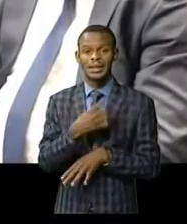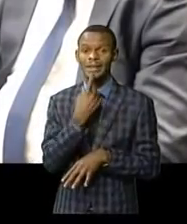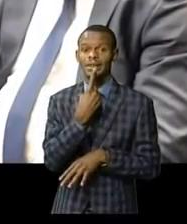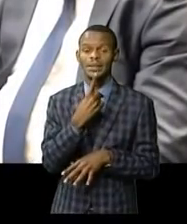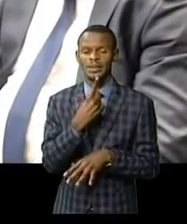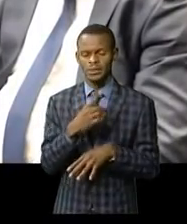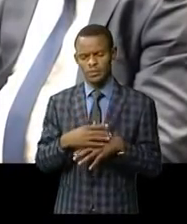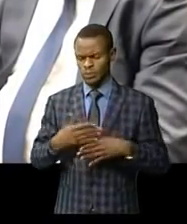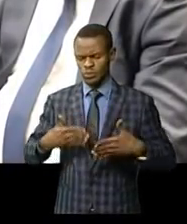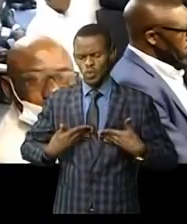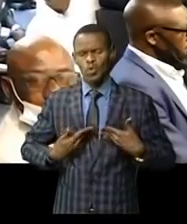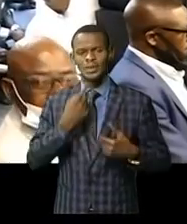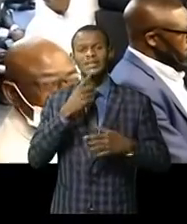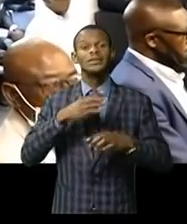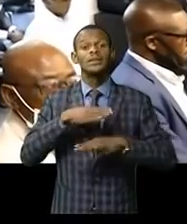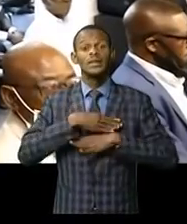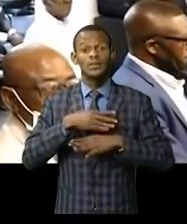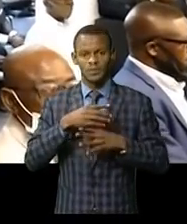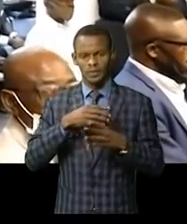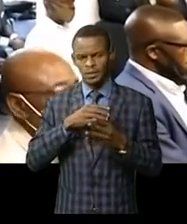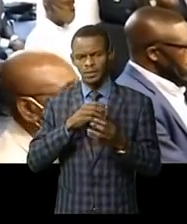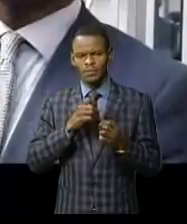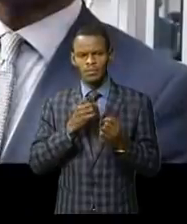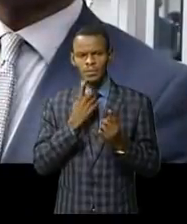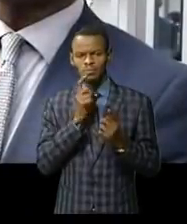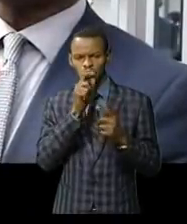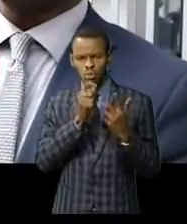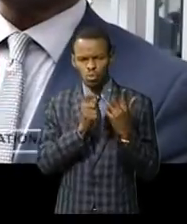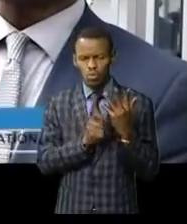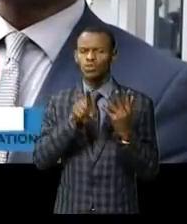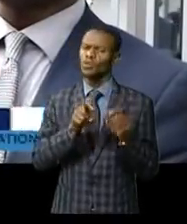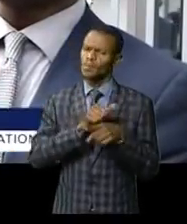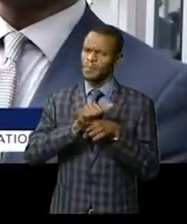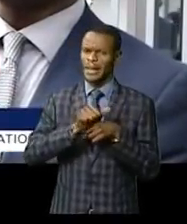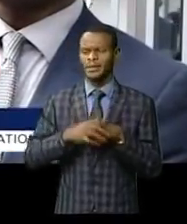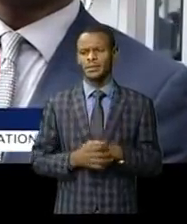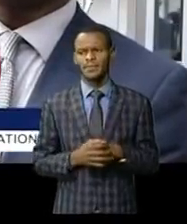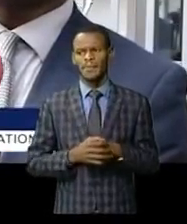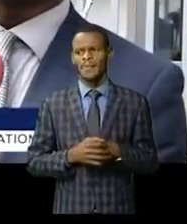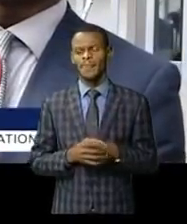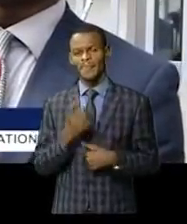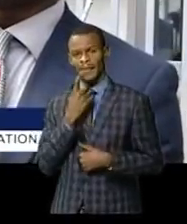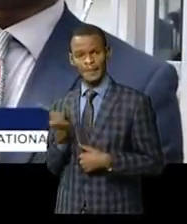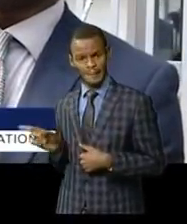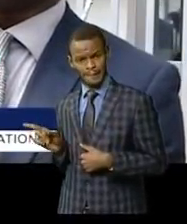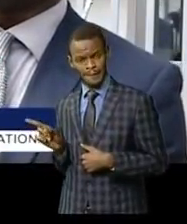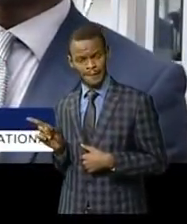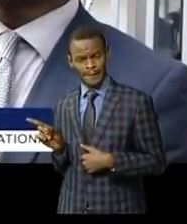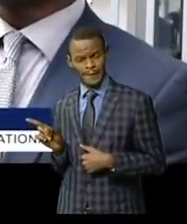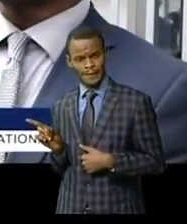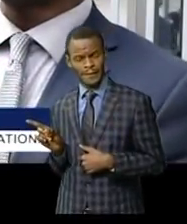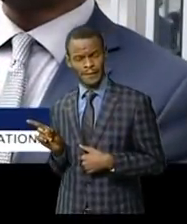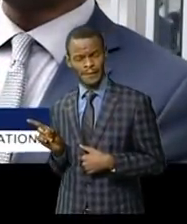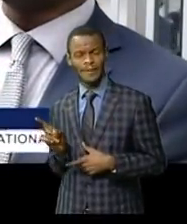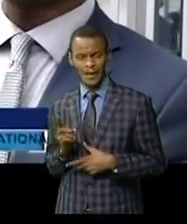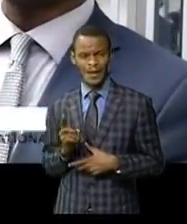est satisfait de résultats et surtout des résolutions. Ce patrimoine est inscrit dans le cadre de la Convention de